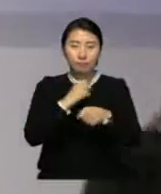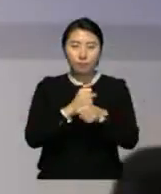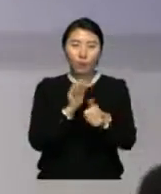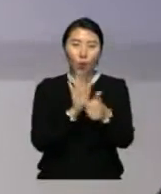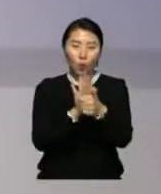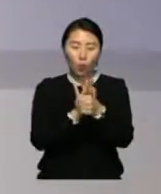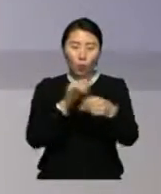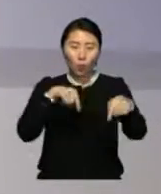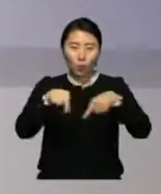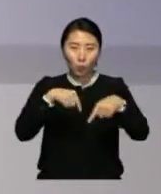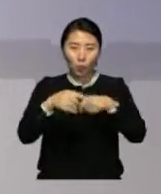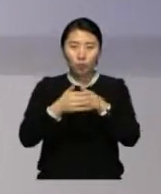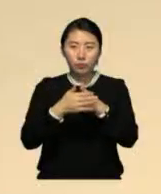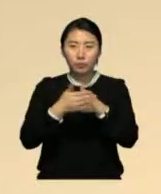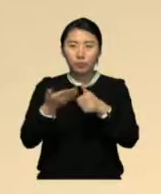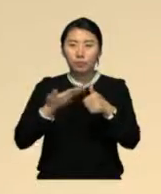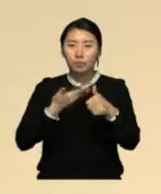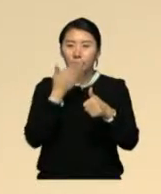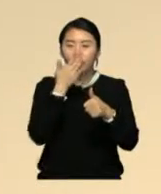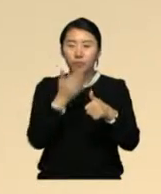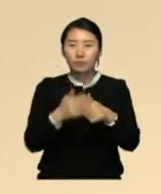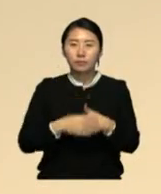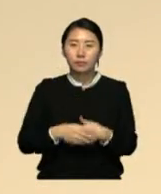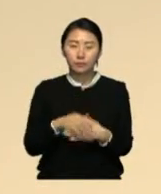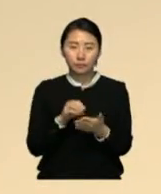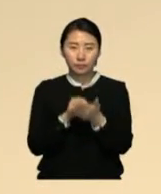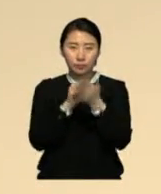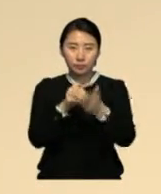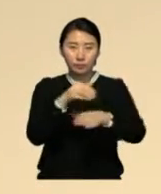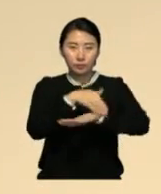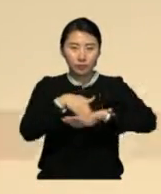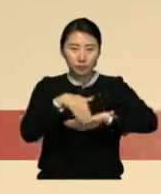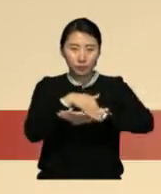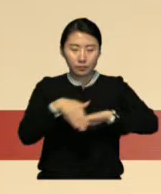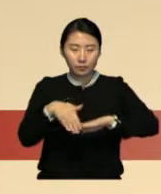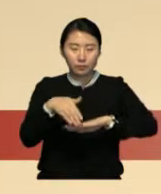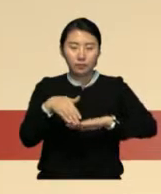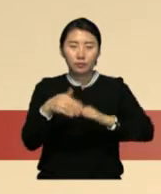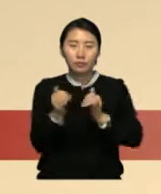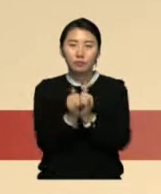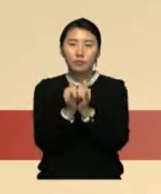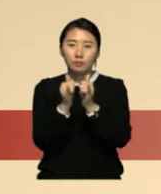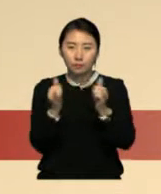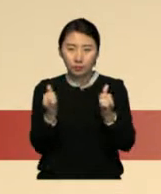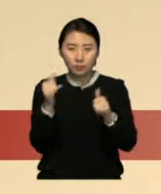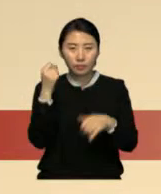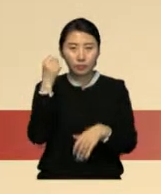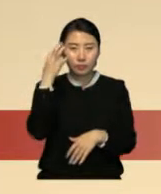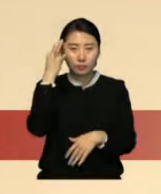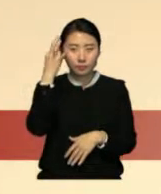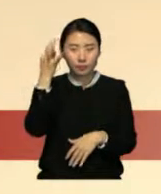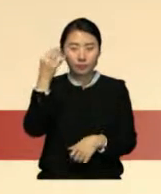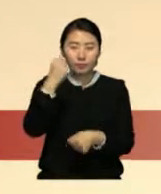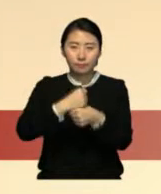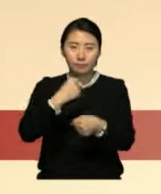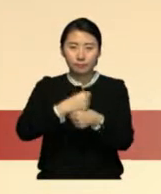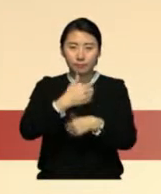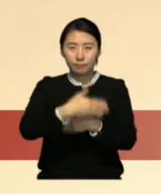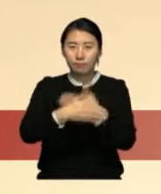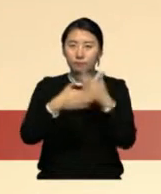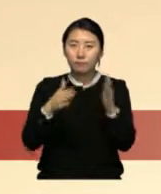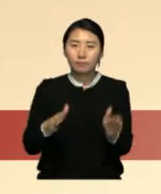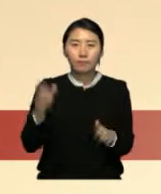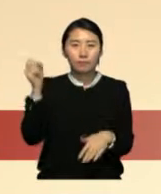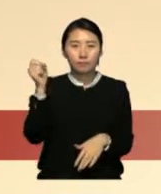마케팅까지 지원받을 수 있습니다. 입주 디자이너의 인큐베이팅을 위해서 창작 공간이나 홍보,